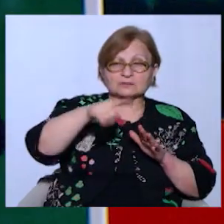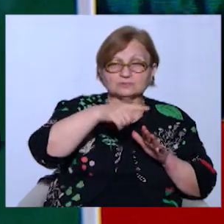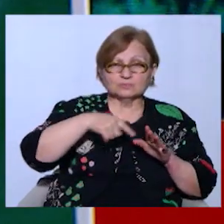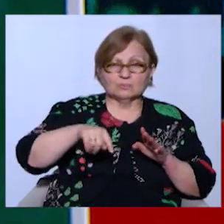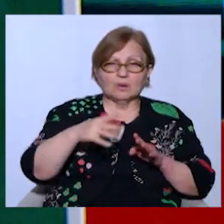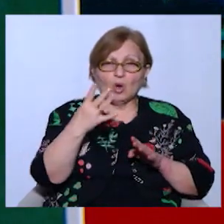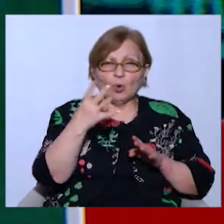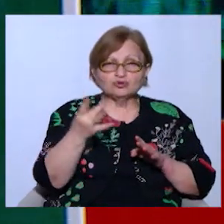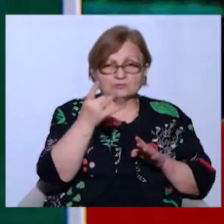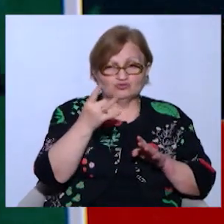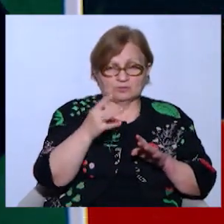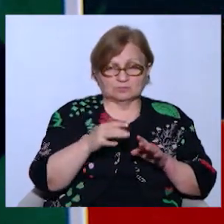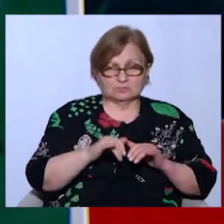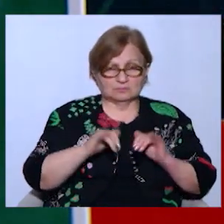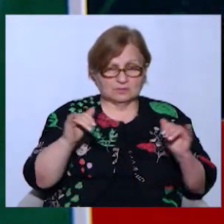დამაფიქრა.